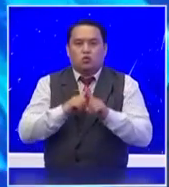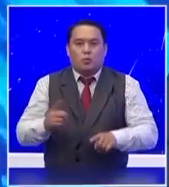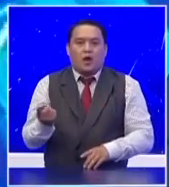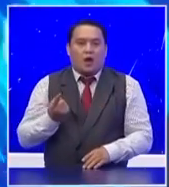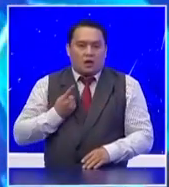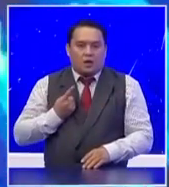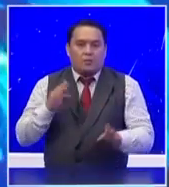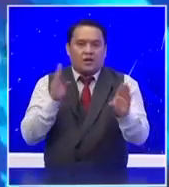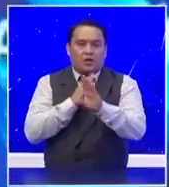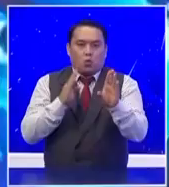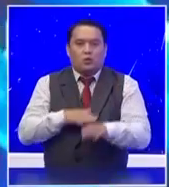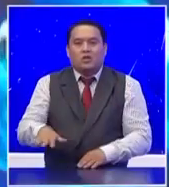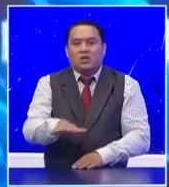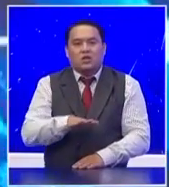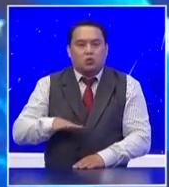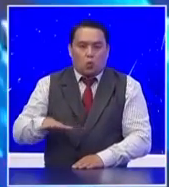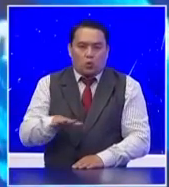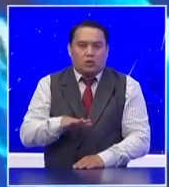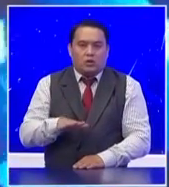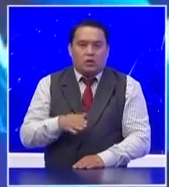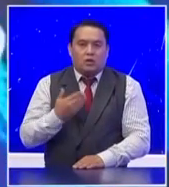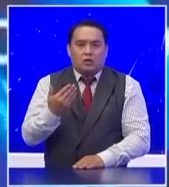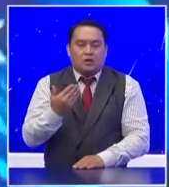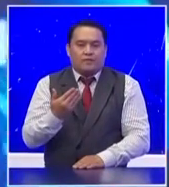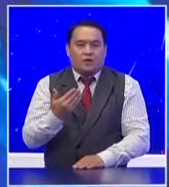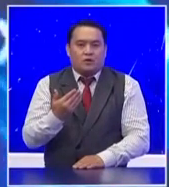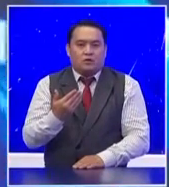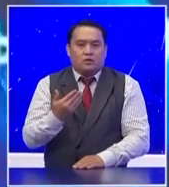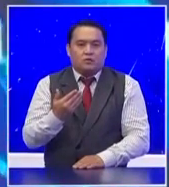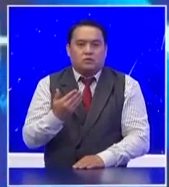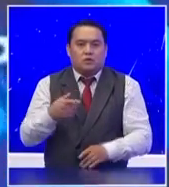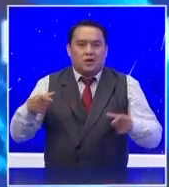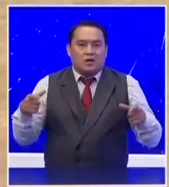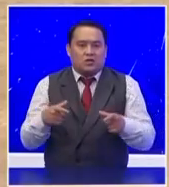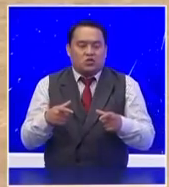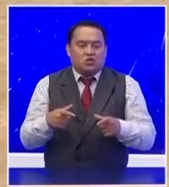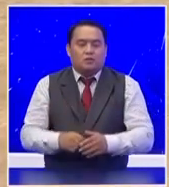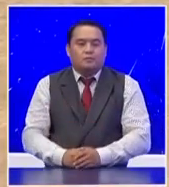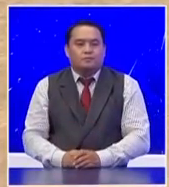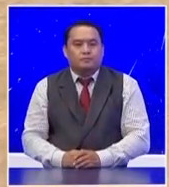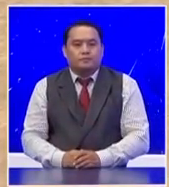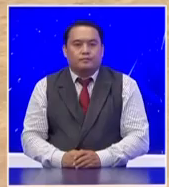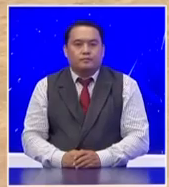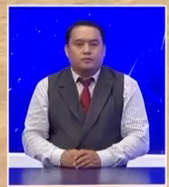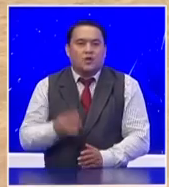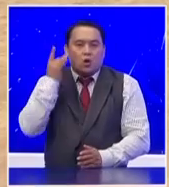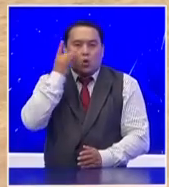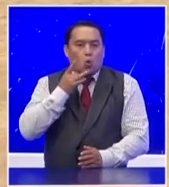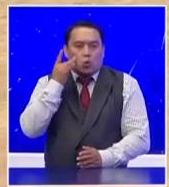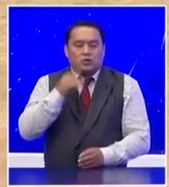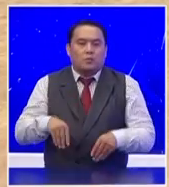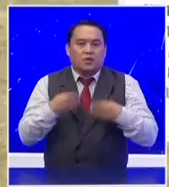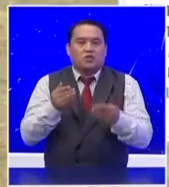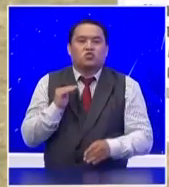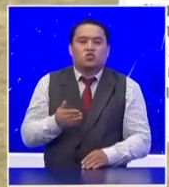охраняемой природной территории для того, чтобы на него распространялся уже соответствующий ограничительный режим. Напомним, ранее Розовое озеро планировали отдать в